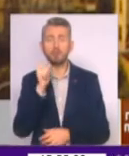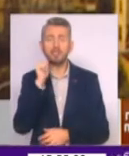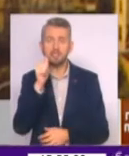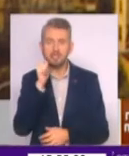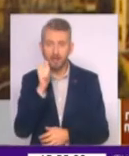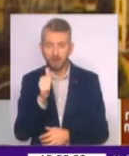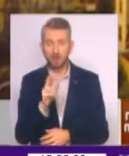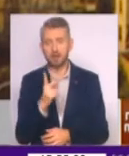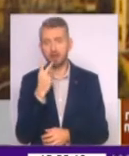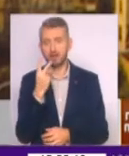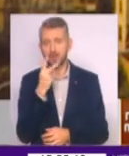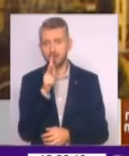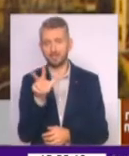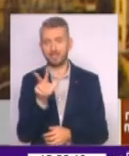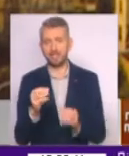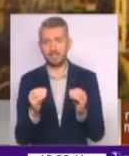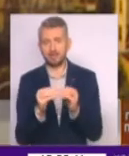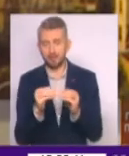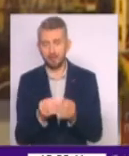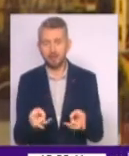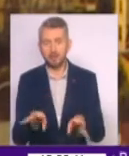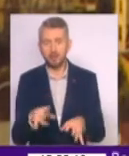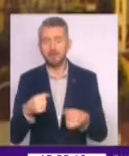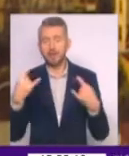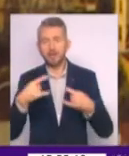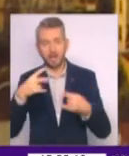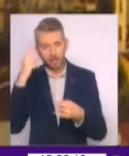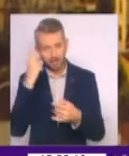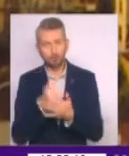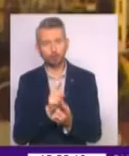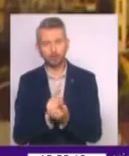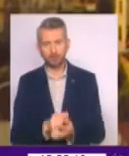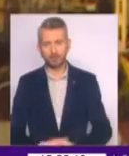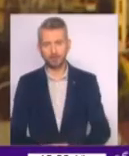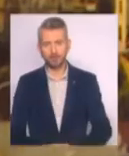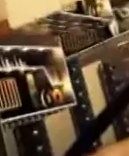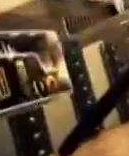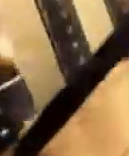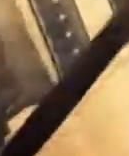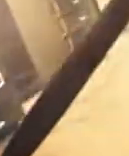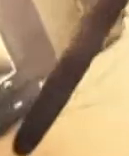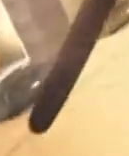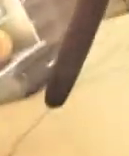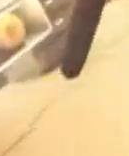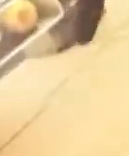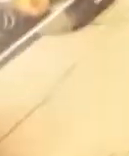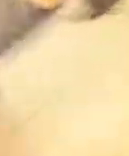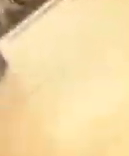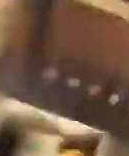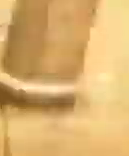завтра, як завжди, о 15:10. Залишайтеся на телеканалі «Київ» і до зустрічі. Дякую.